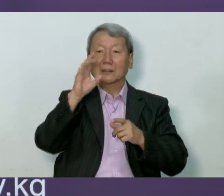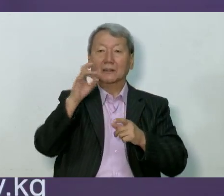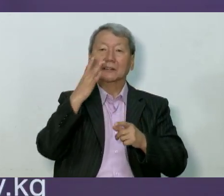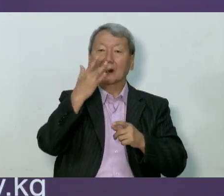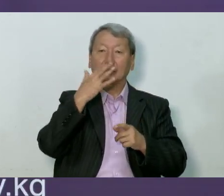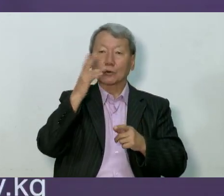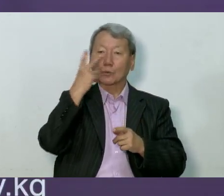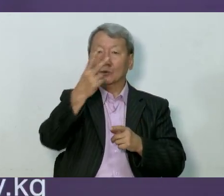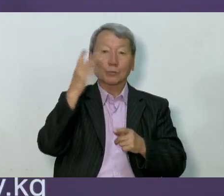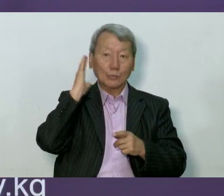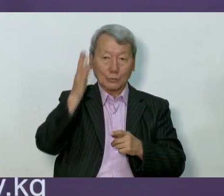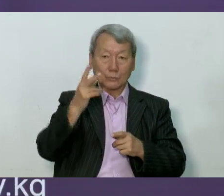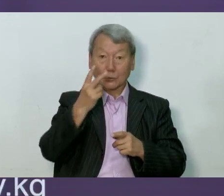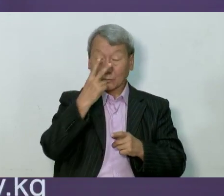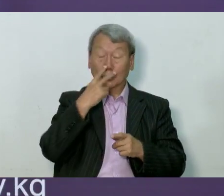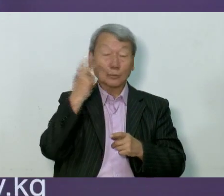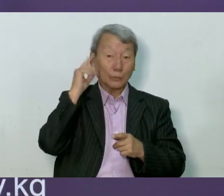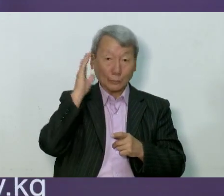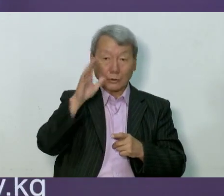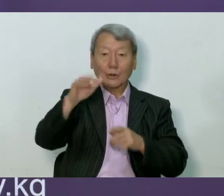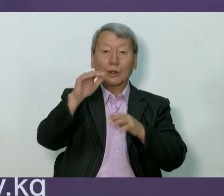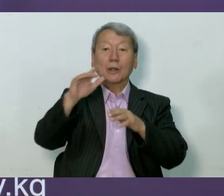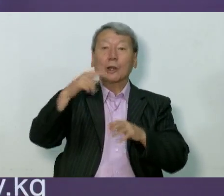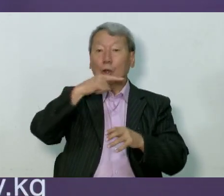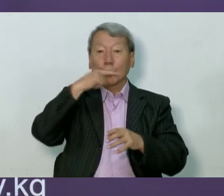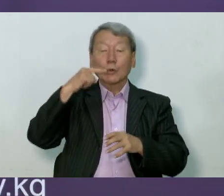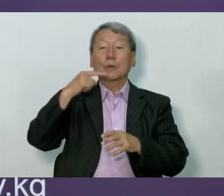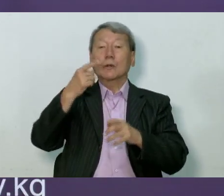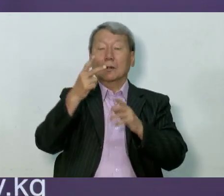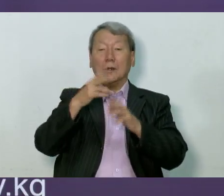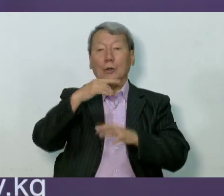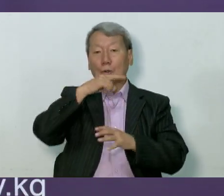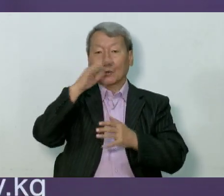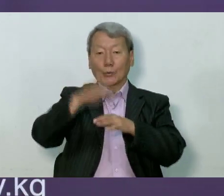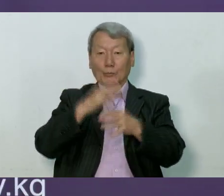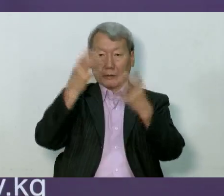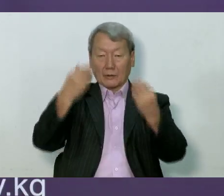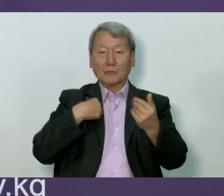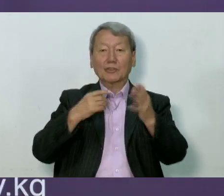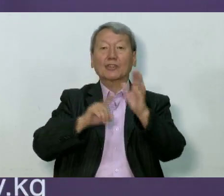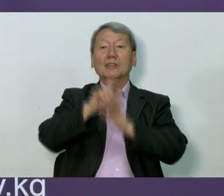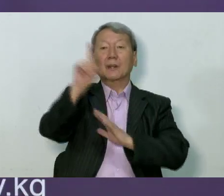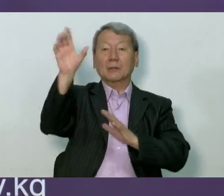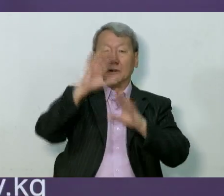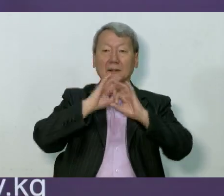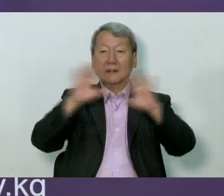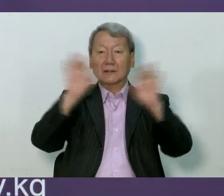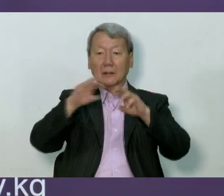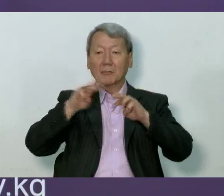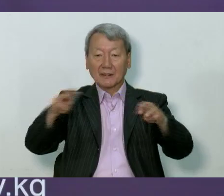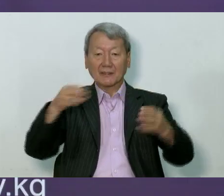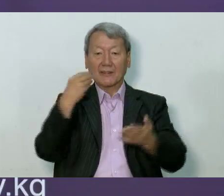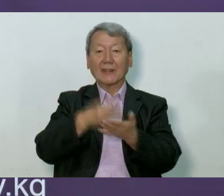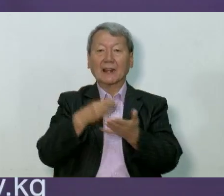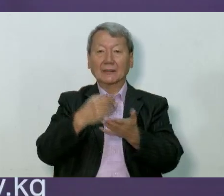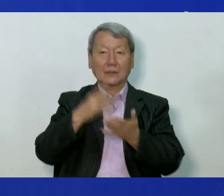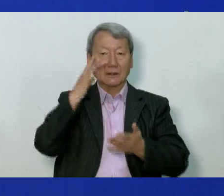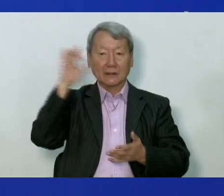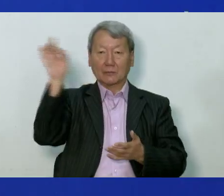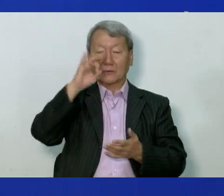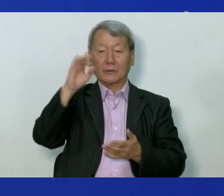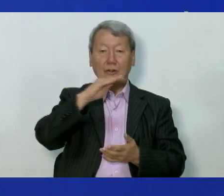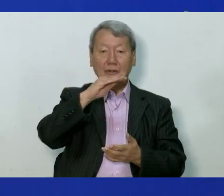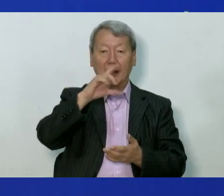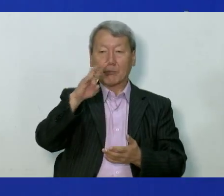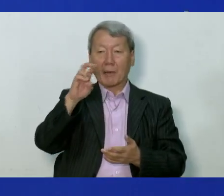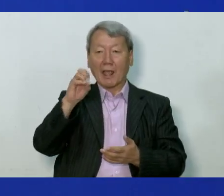улуттук маалымат агенттигинен көрүп уга аласыздар. Добрый день, уважаемые телезрители, радиослушатели. Мы начинаем брифинг министра финансов Кыргызской Республики